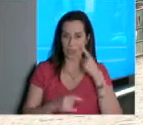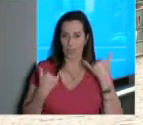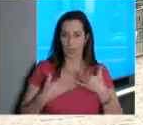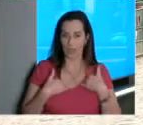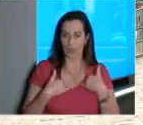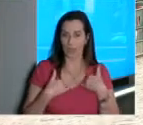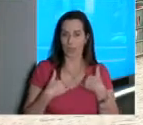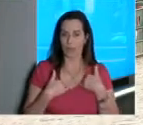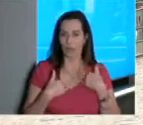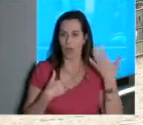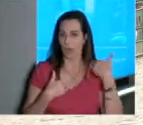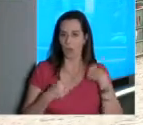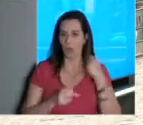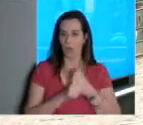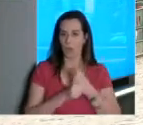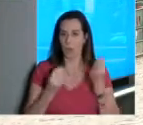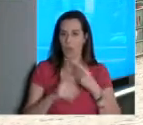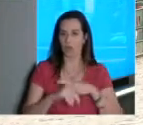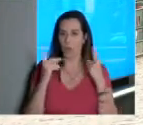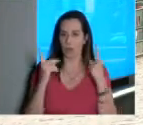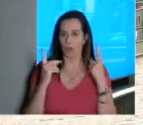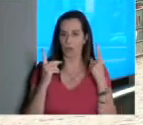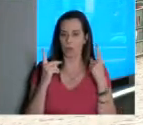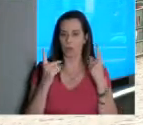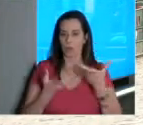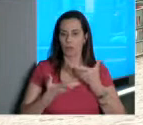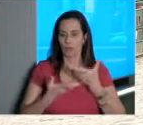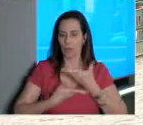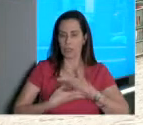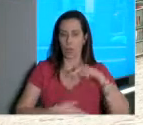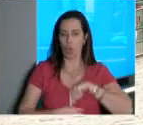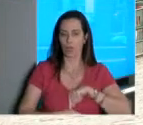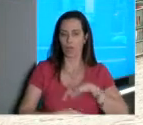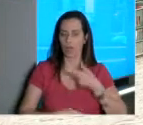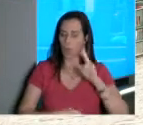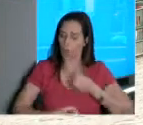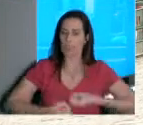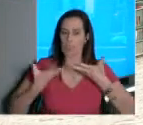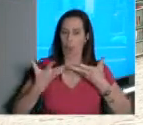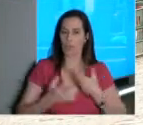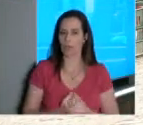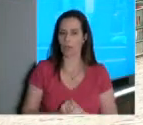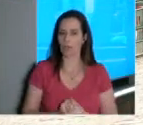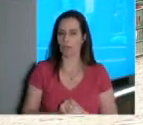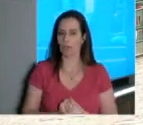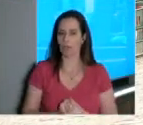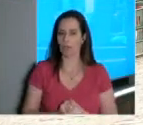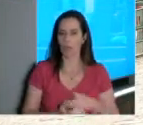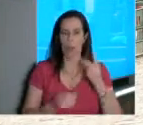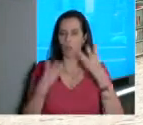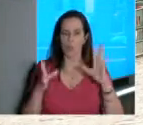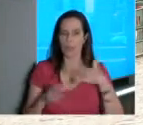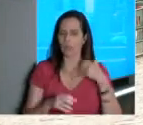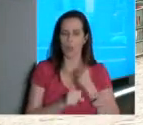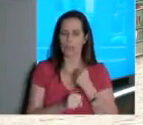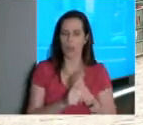נראית, הייתי עושה משהו אחר שייתן לאופי שלי עוד יותר לצאת החוצה. ועוד יותר, כאילו לא משנה מה